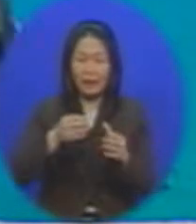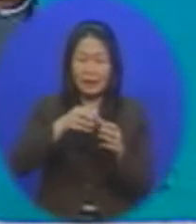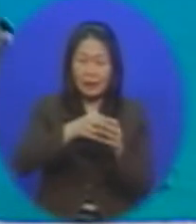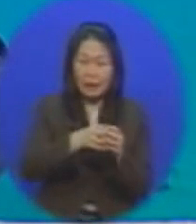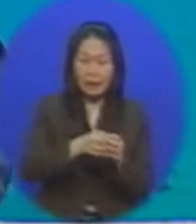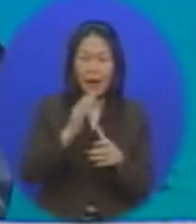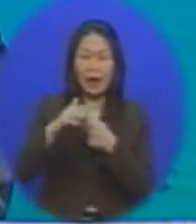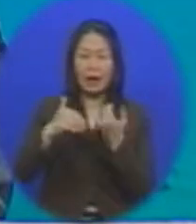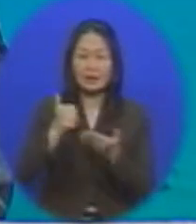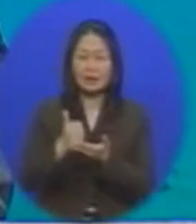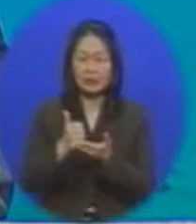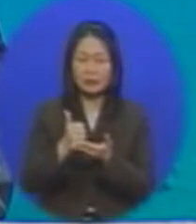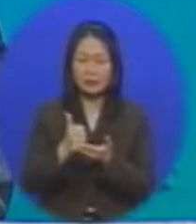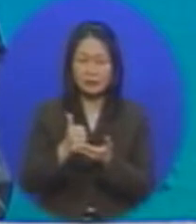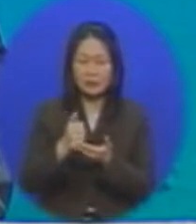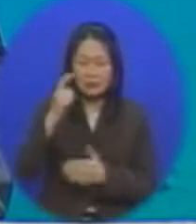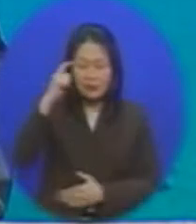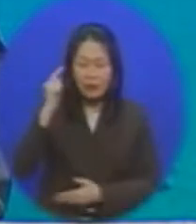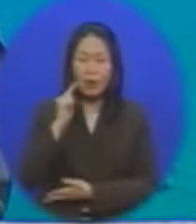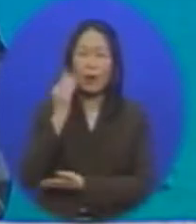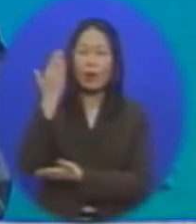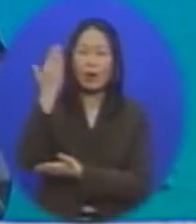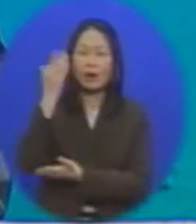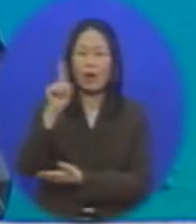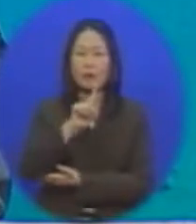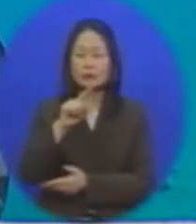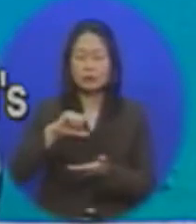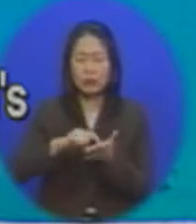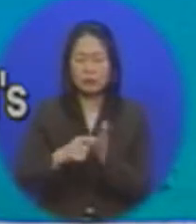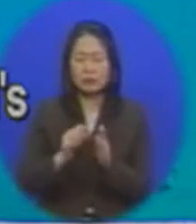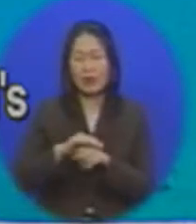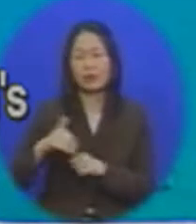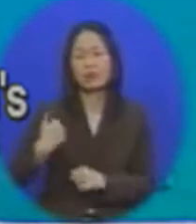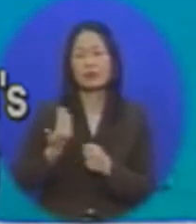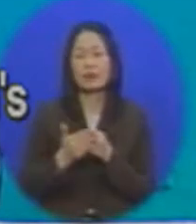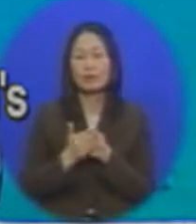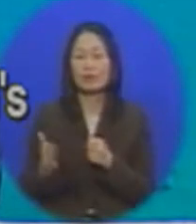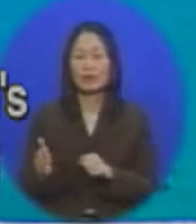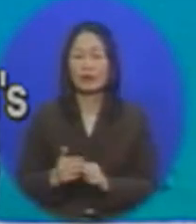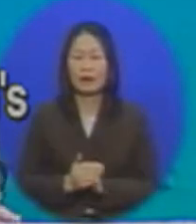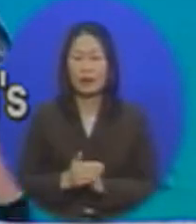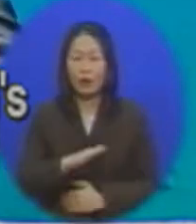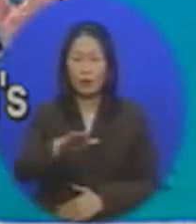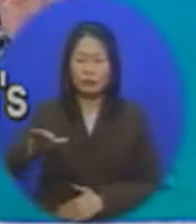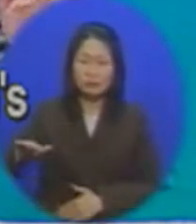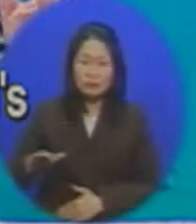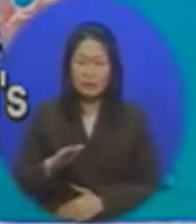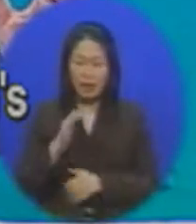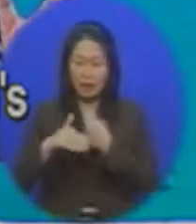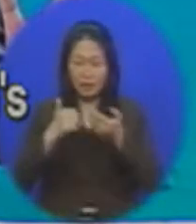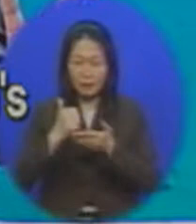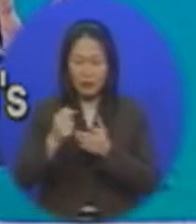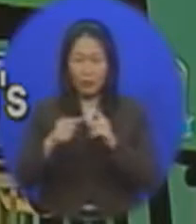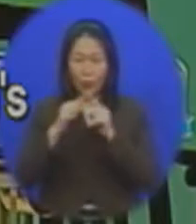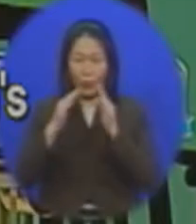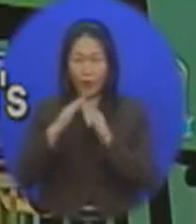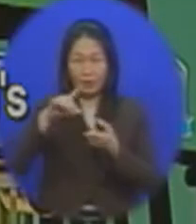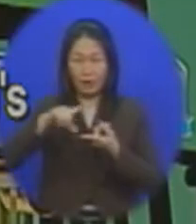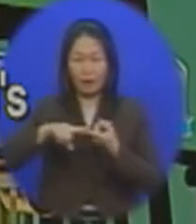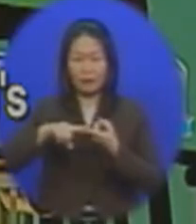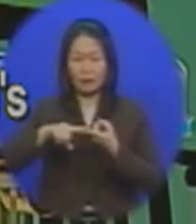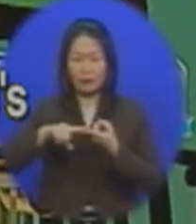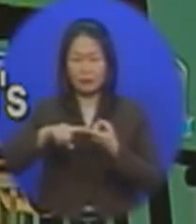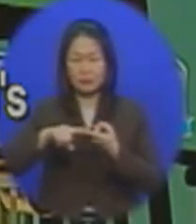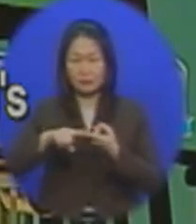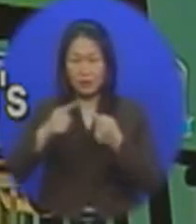영광이 얼마나 크신 지를 모르니까 그러시는 거에요 여러분들이 이 하나님의 교회의 대한 아